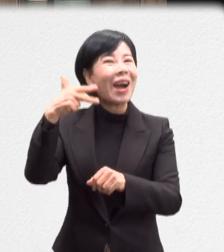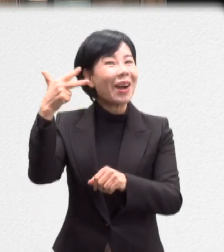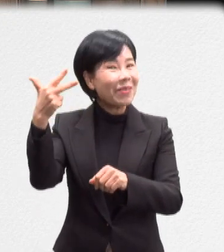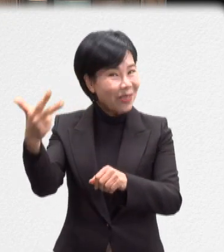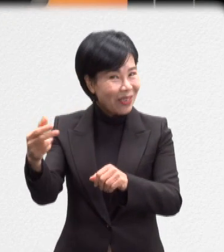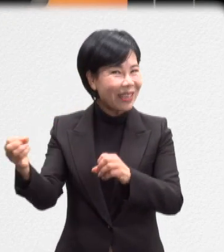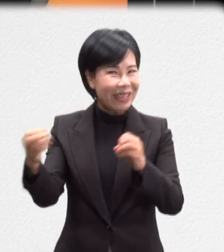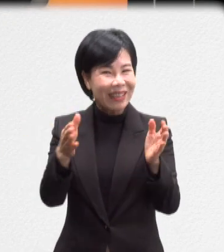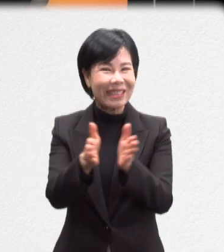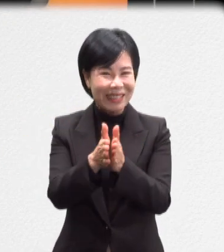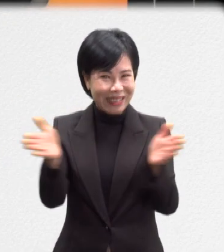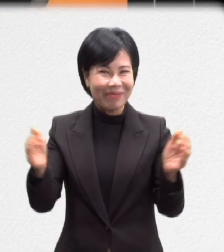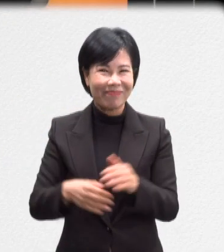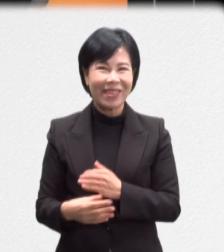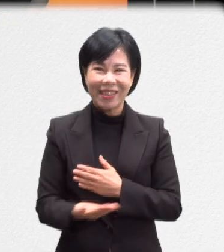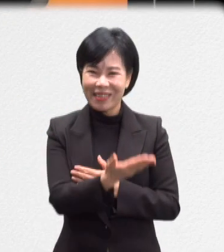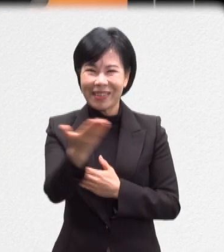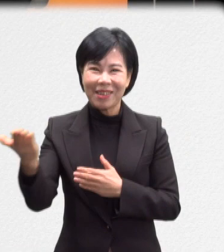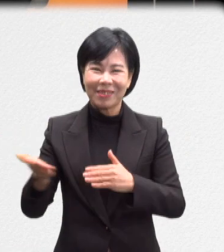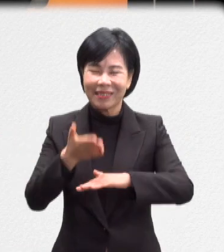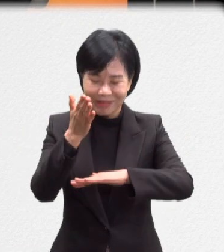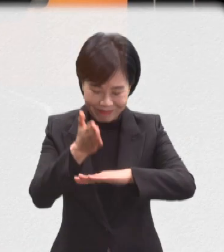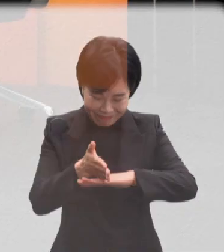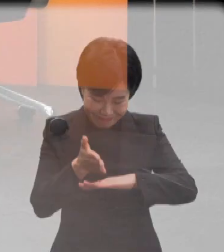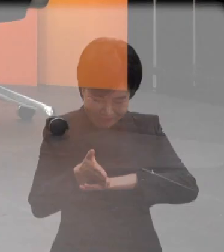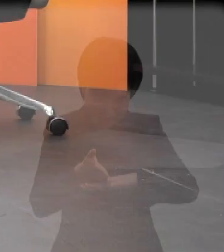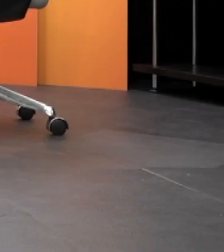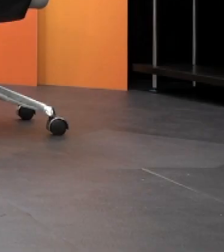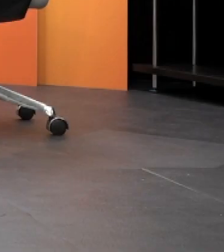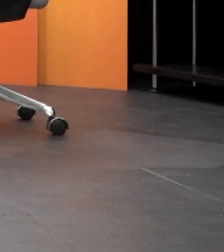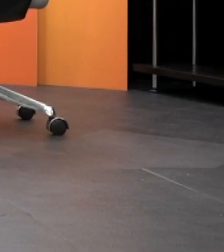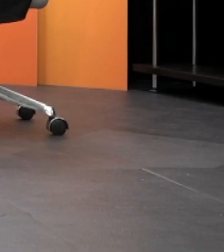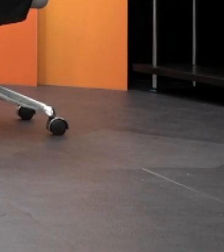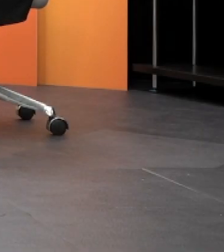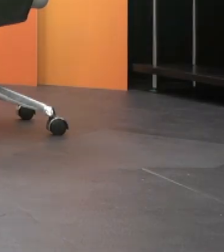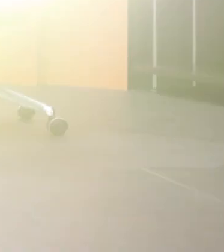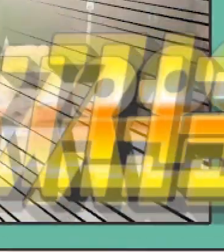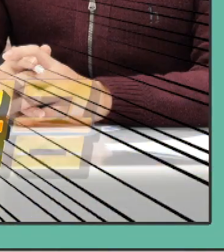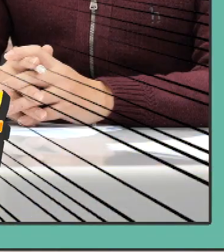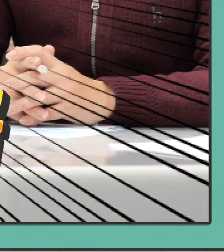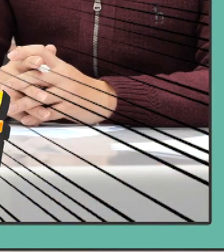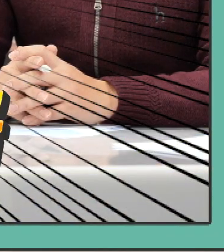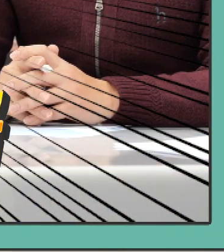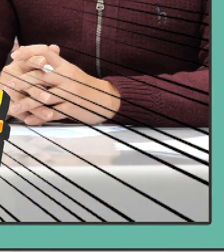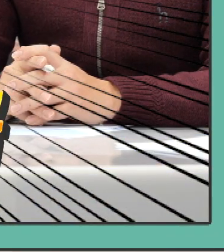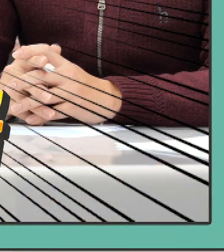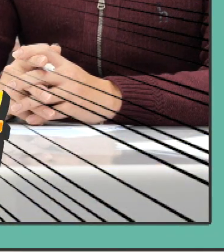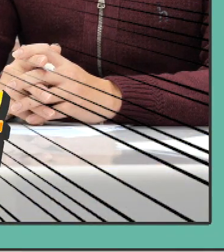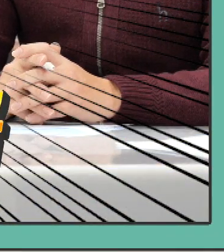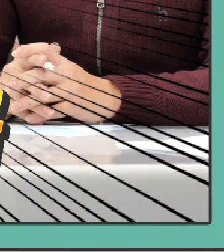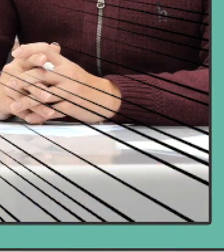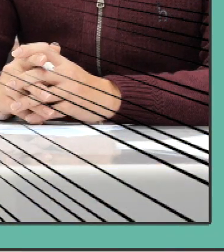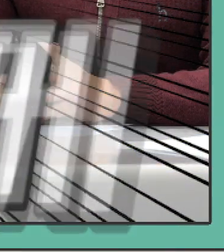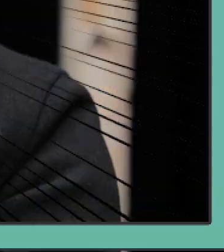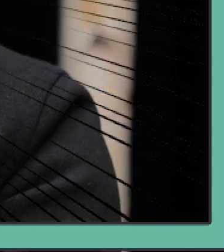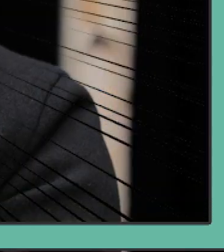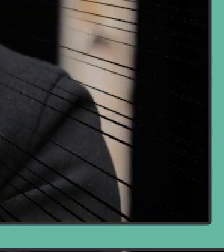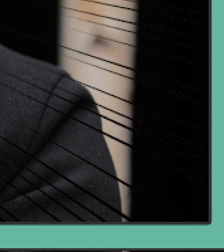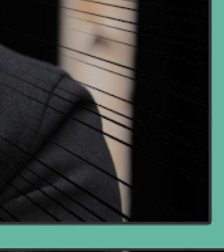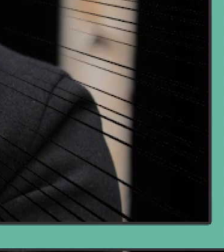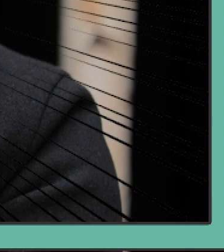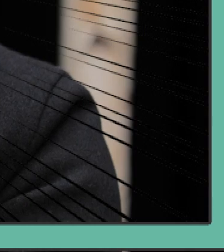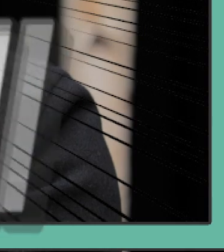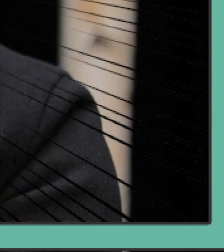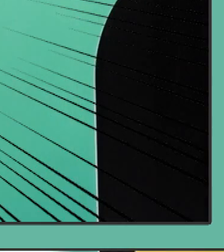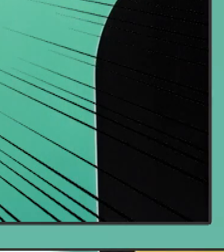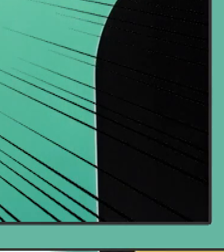나눠보도록 하겠습니다. 시청해주신 여러분 감사합니다. 청년수당, 구직활동지원금이 있어요. 지역주도형